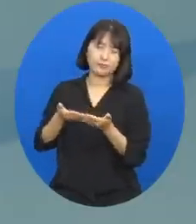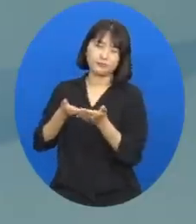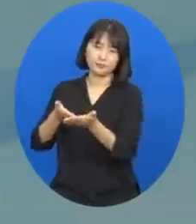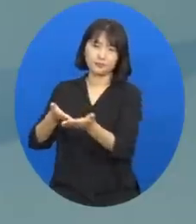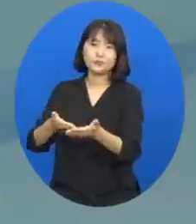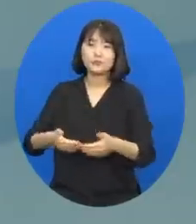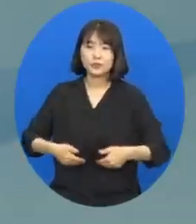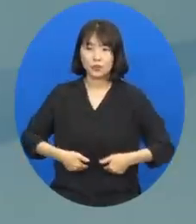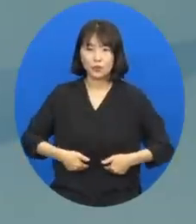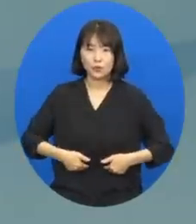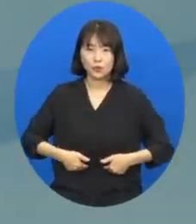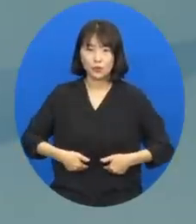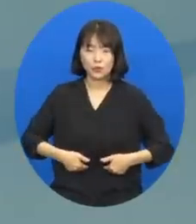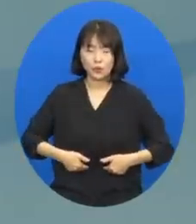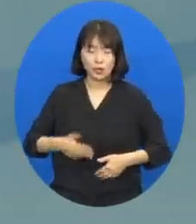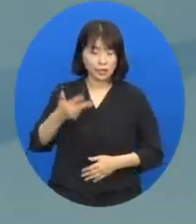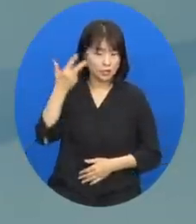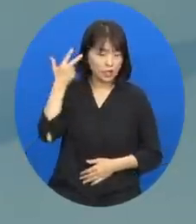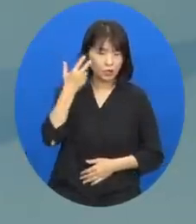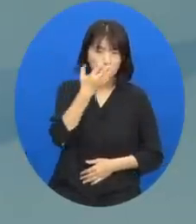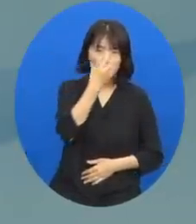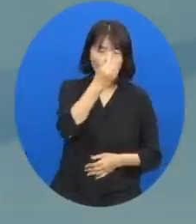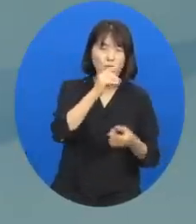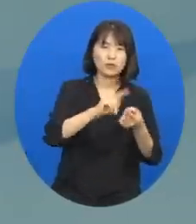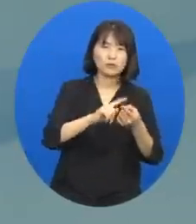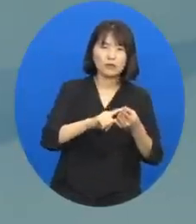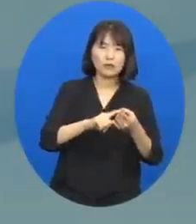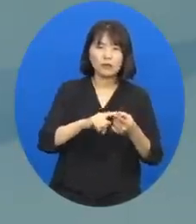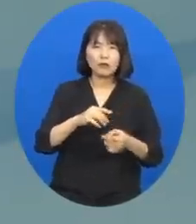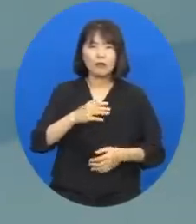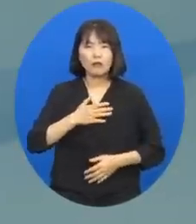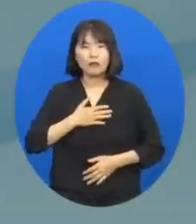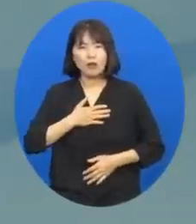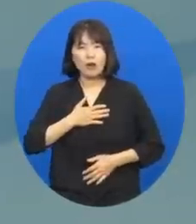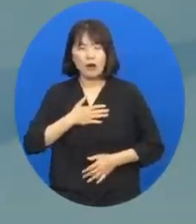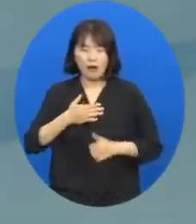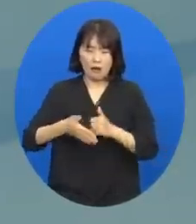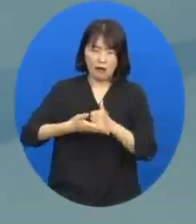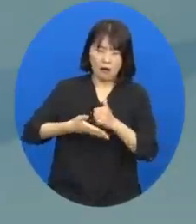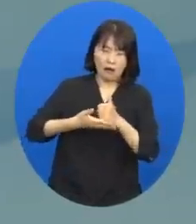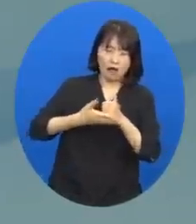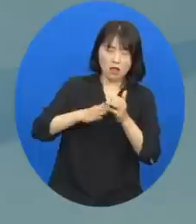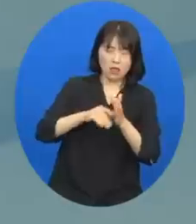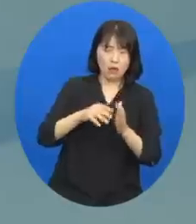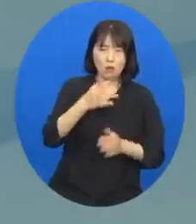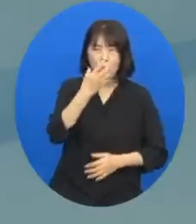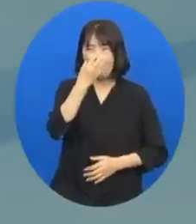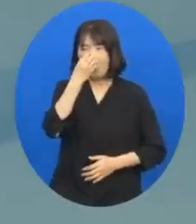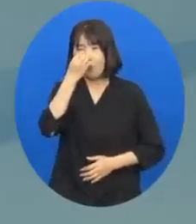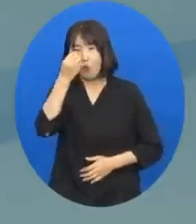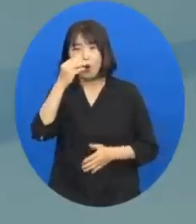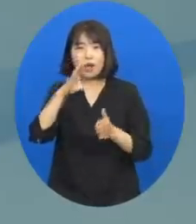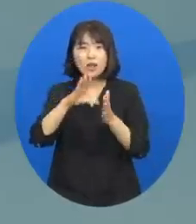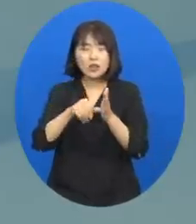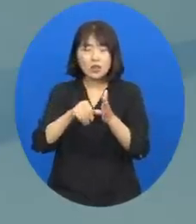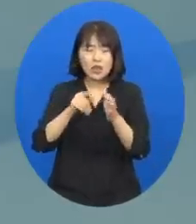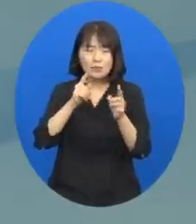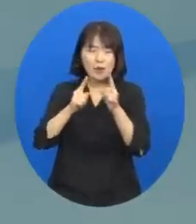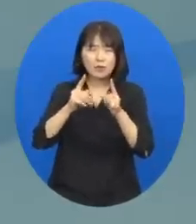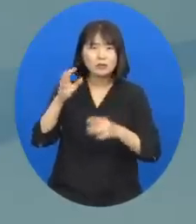끝났습니까 교만에 대해서 야 나에 대해서 마칭 차 나갈 때 교만 올라올때 말씀으로 뭐라 갈아